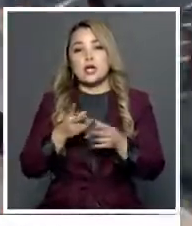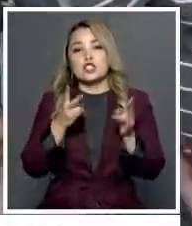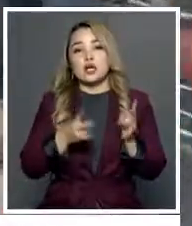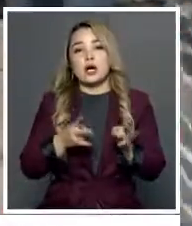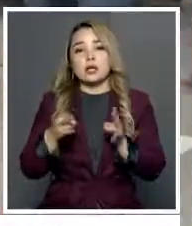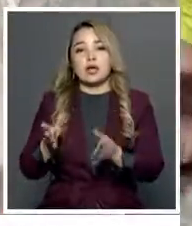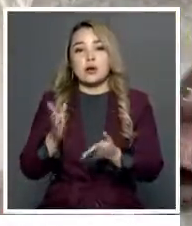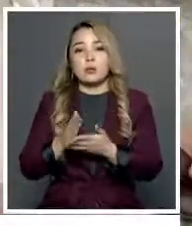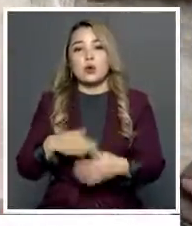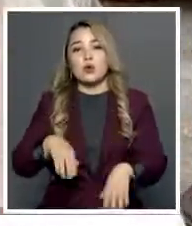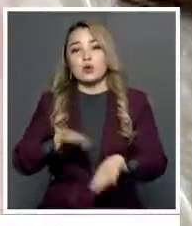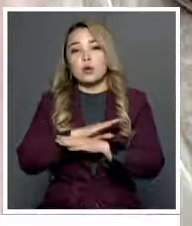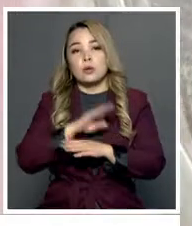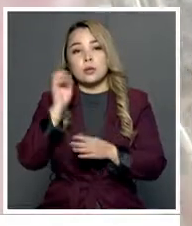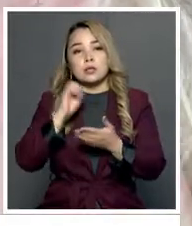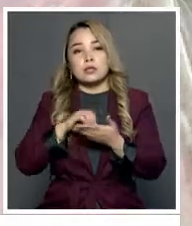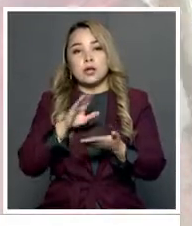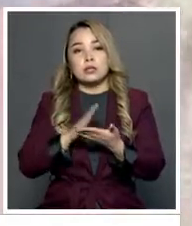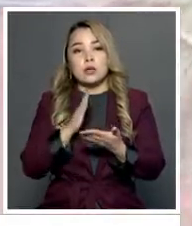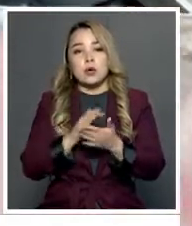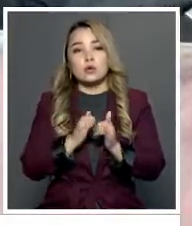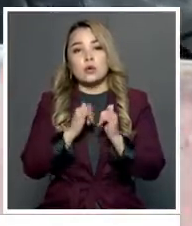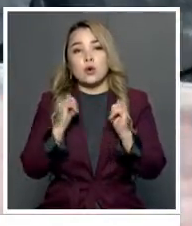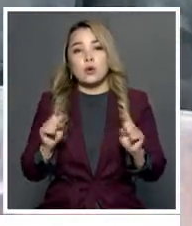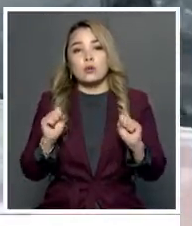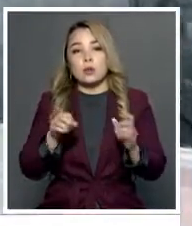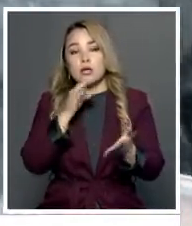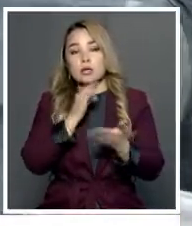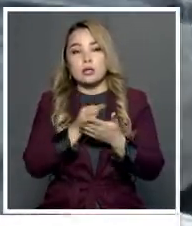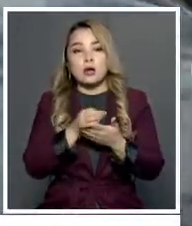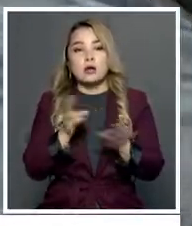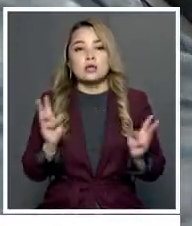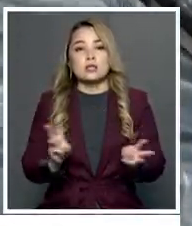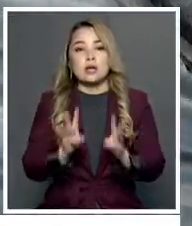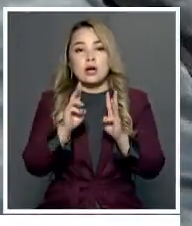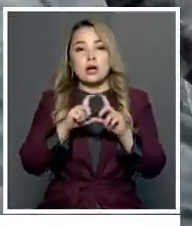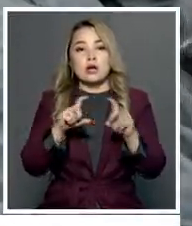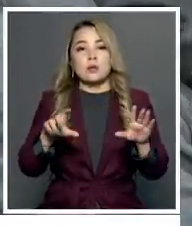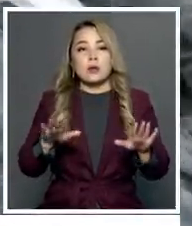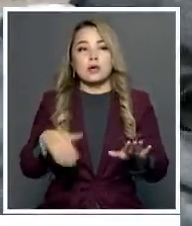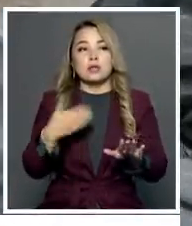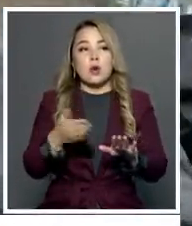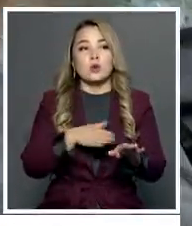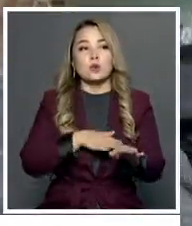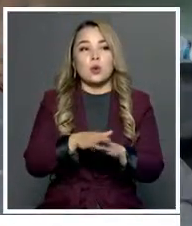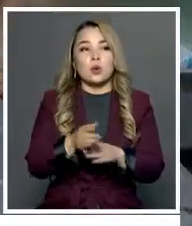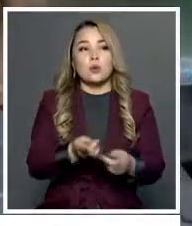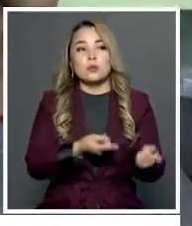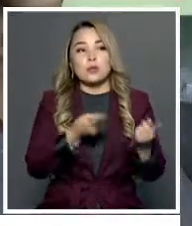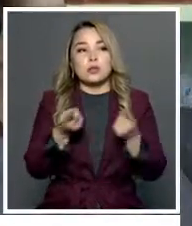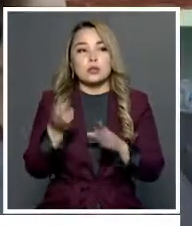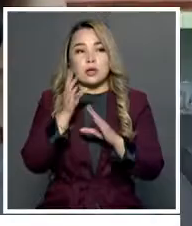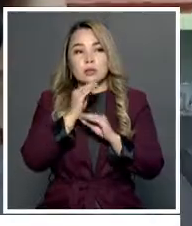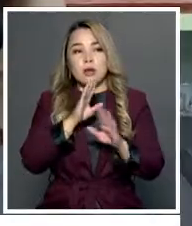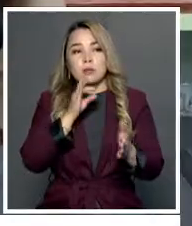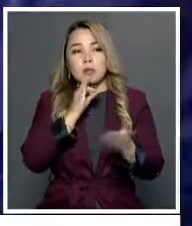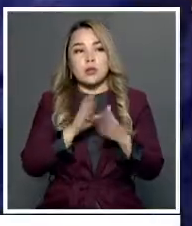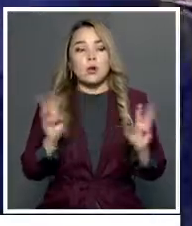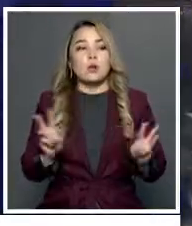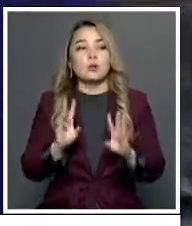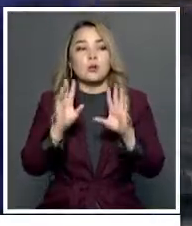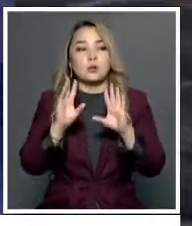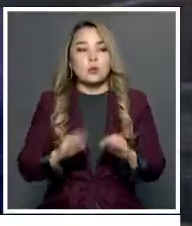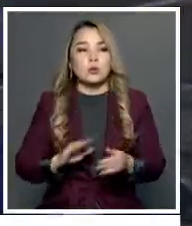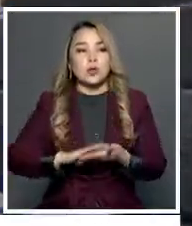жараланған. Құрбан болғандардың саны бұдан да көп болуы мүмкін. Себебі жанып жатқан ғимаратта қалғандар толық шығарылып біткен жоқ. Өрт